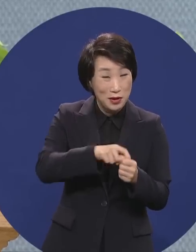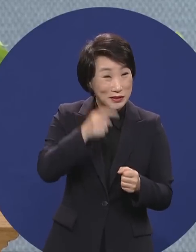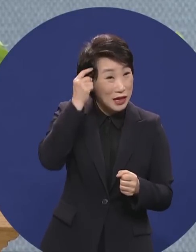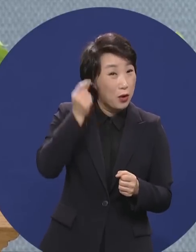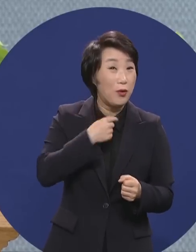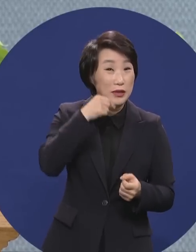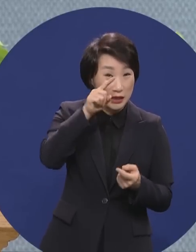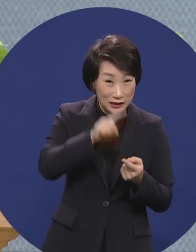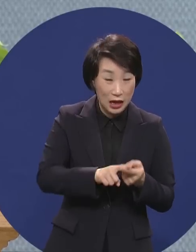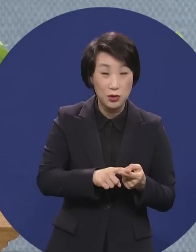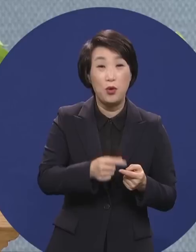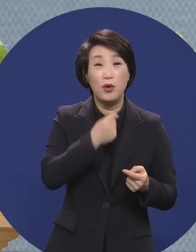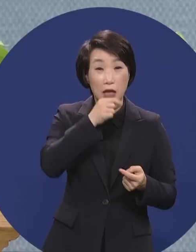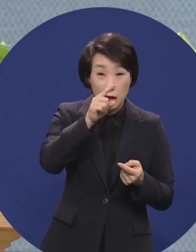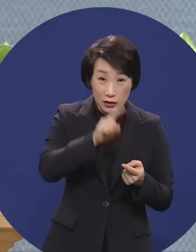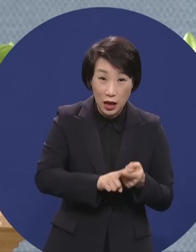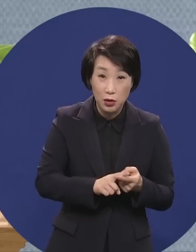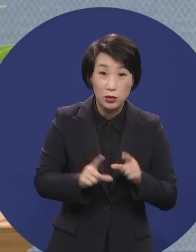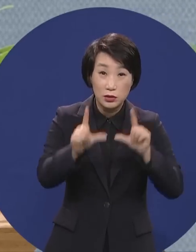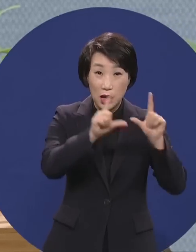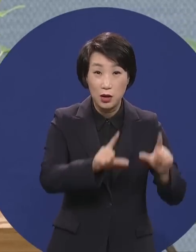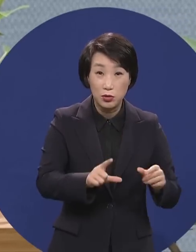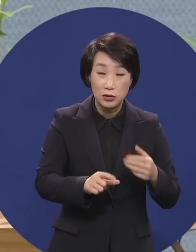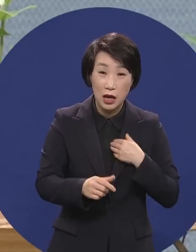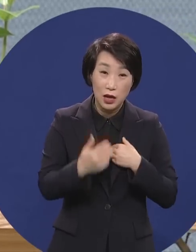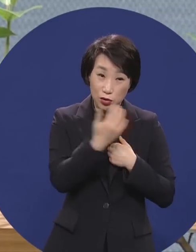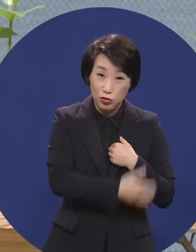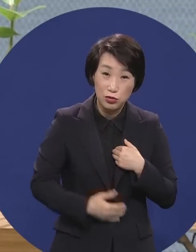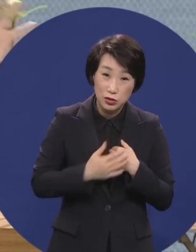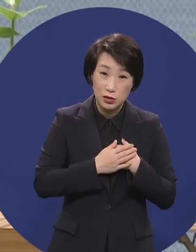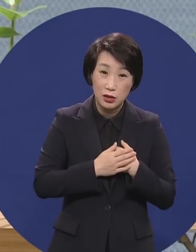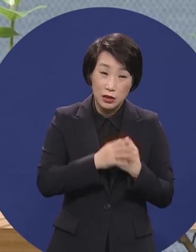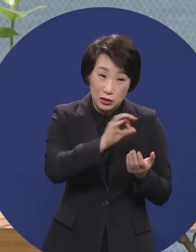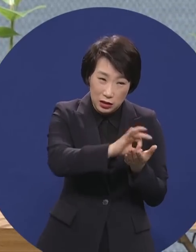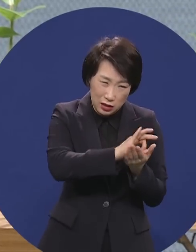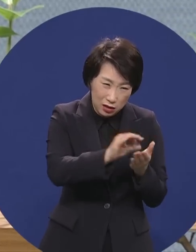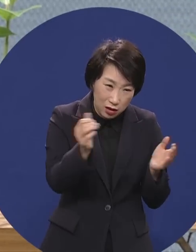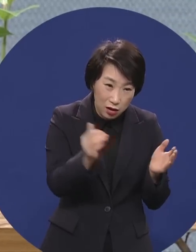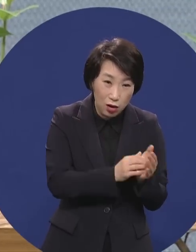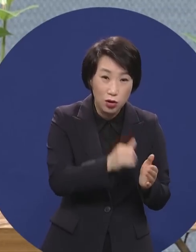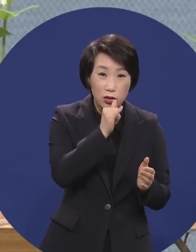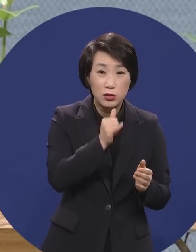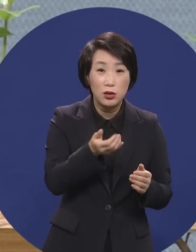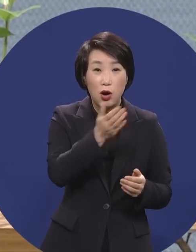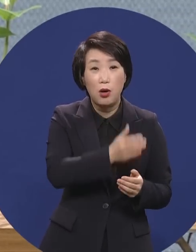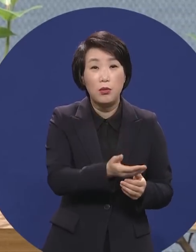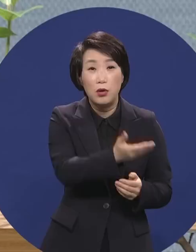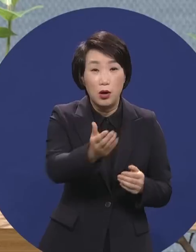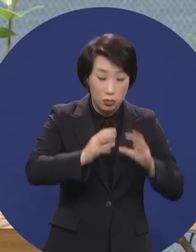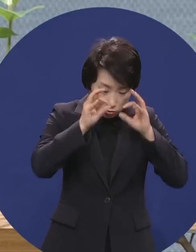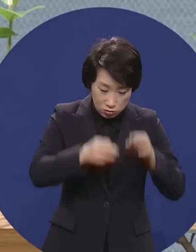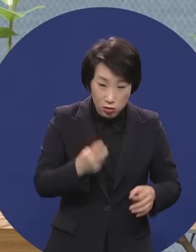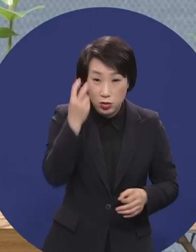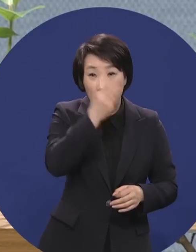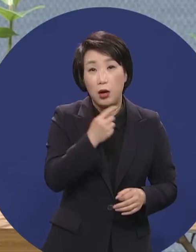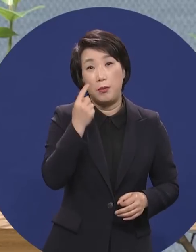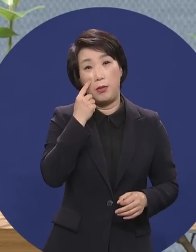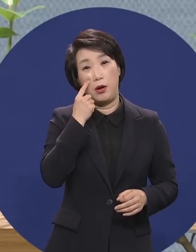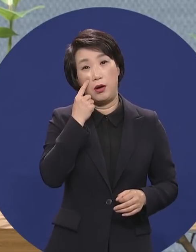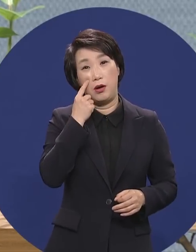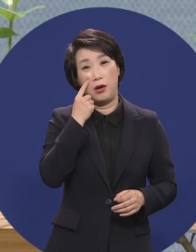생각대로, 소욕대로 내 육신을 탕진하고 낭비하는가를 한번 자세히 살펴봐라.